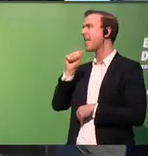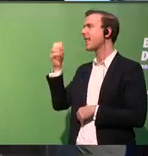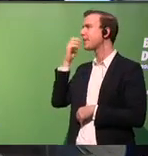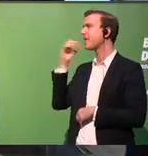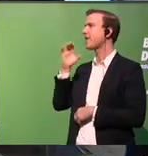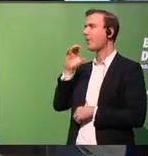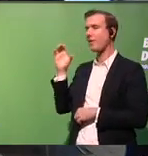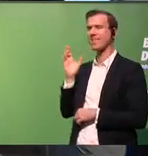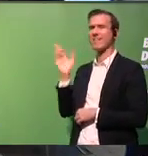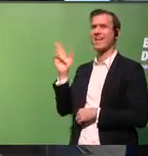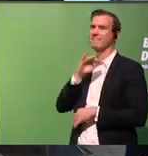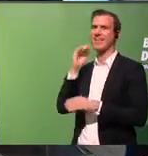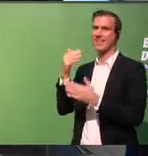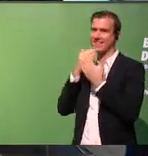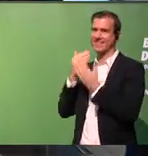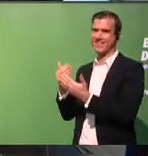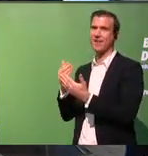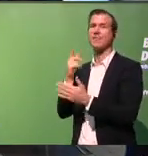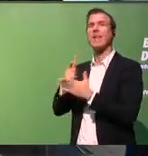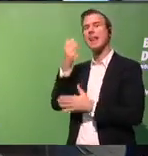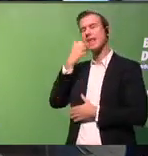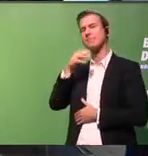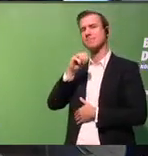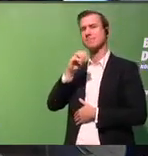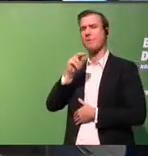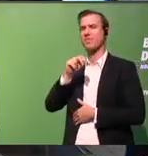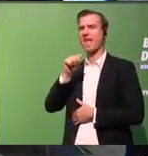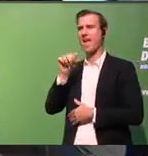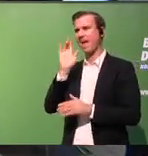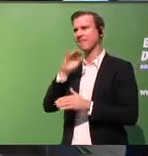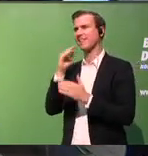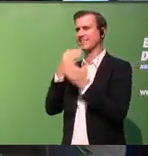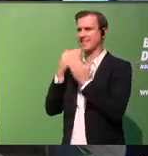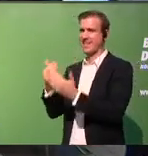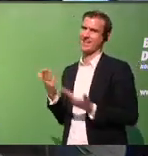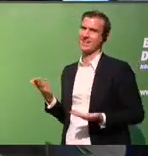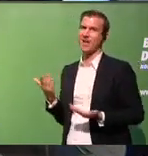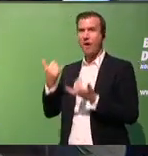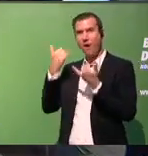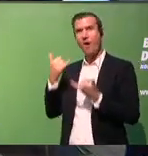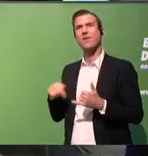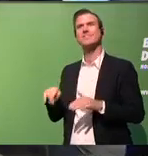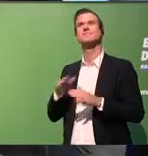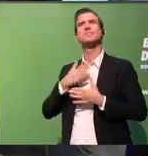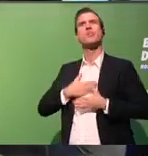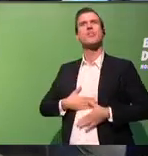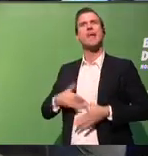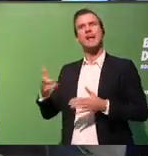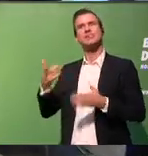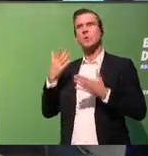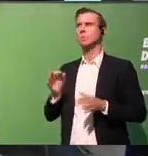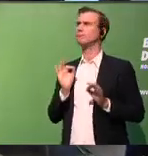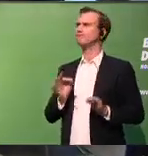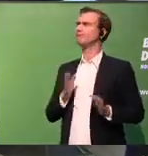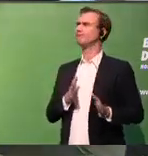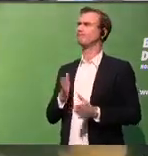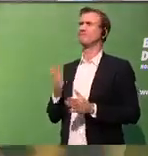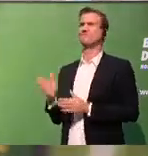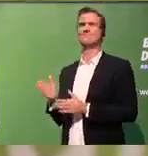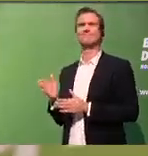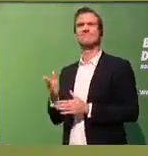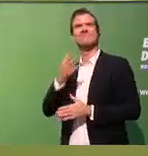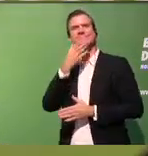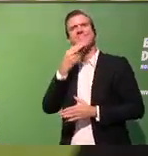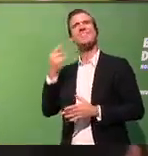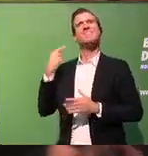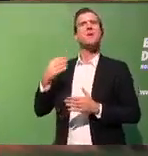Corinna und liebe Mona, dass Sie uns heute den Sonntag so souverän und